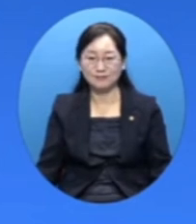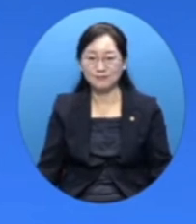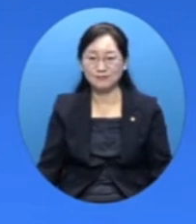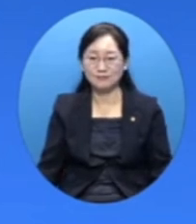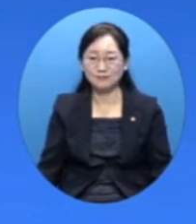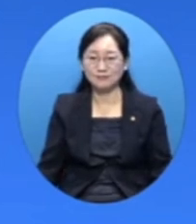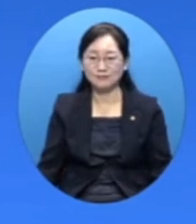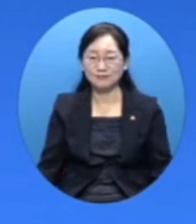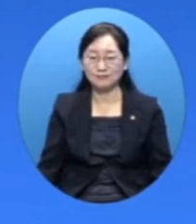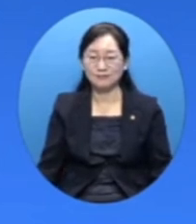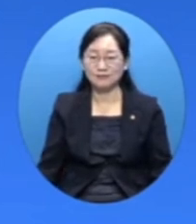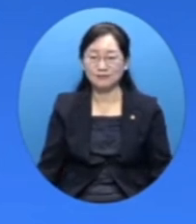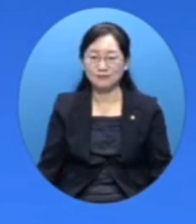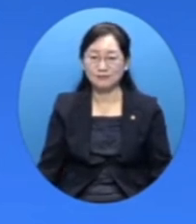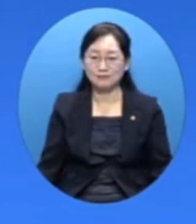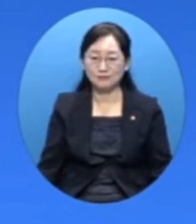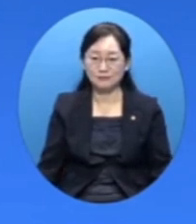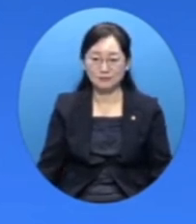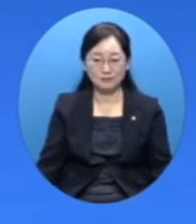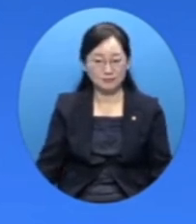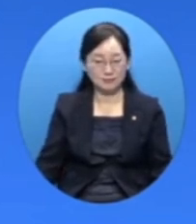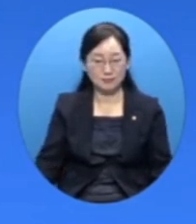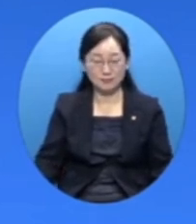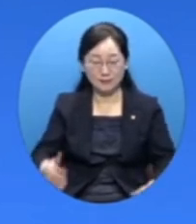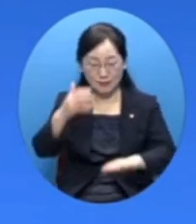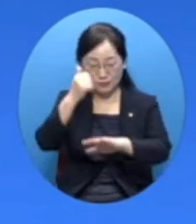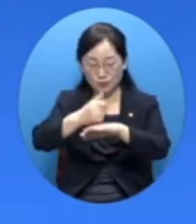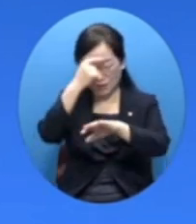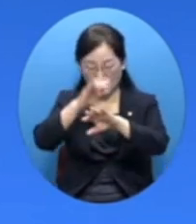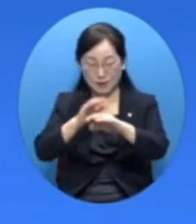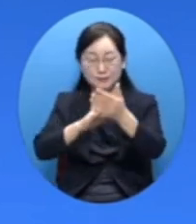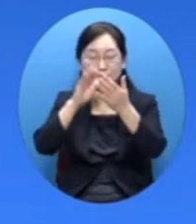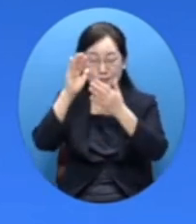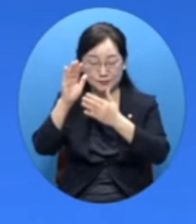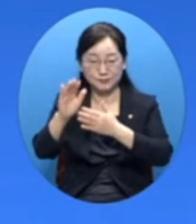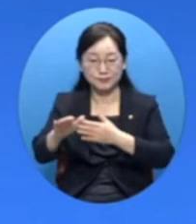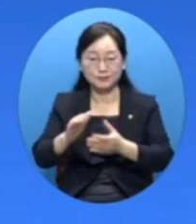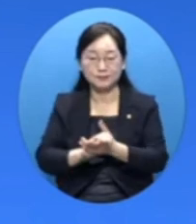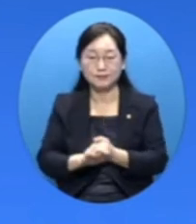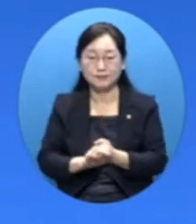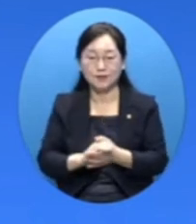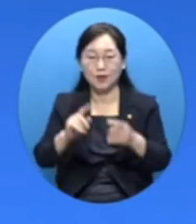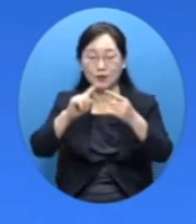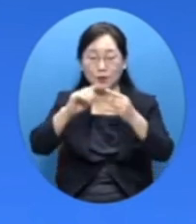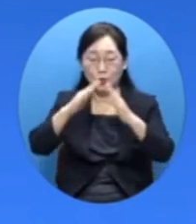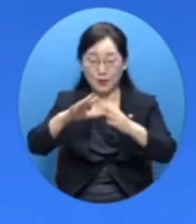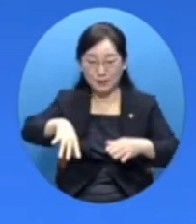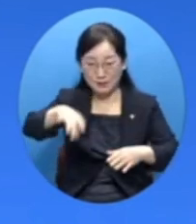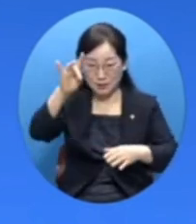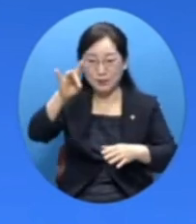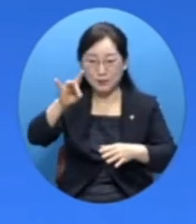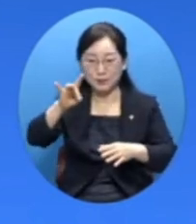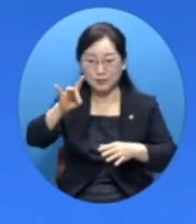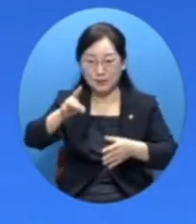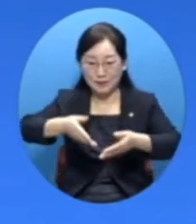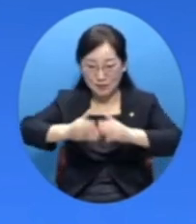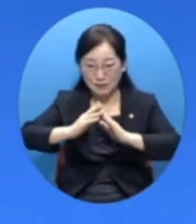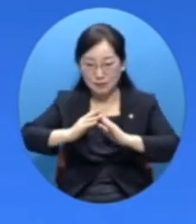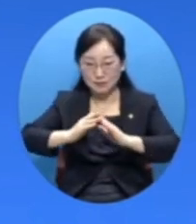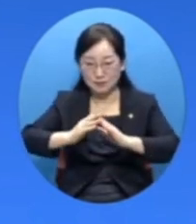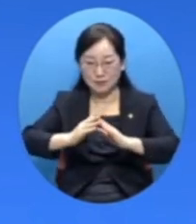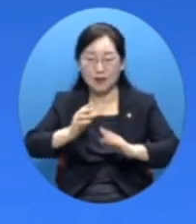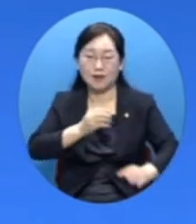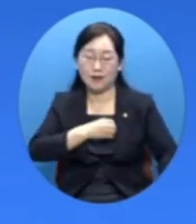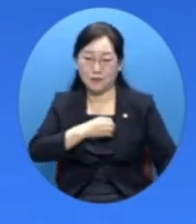하나 안나 다까 예배가 끝나고 난 다음에 그에 창님 버 멤버이며